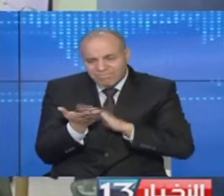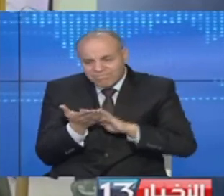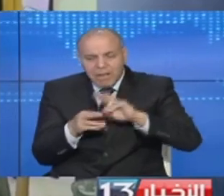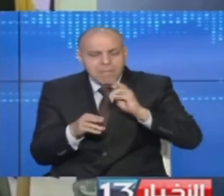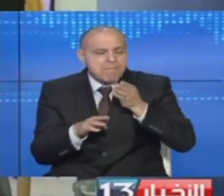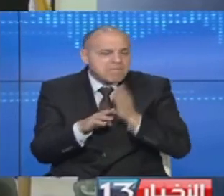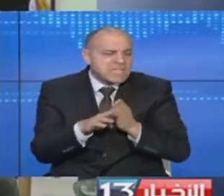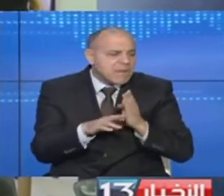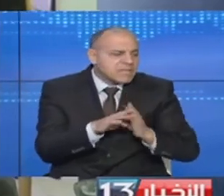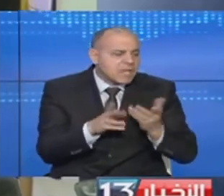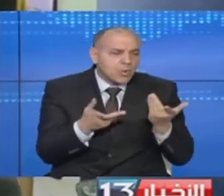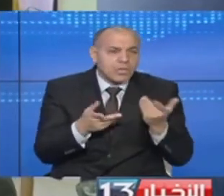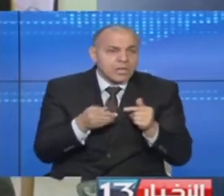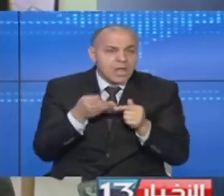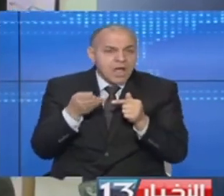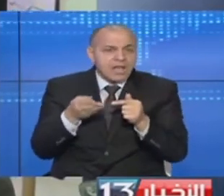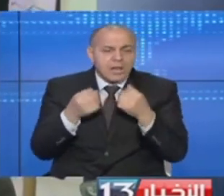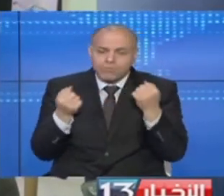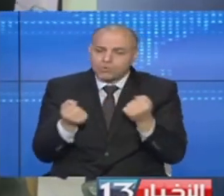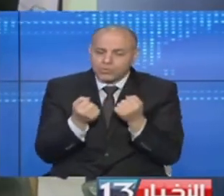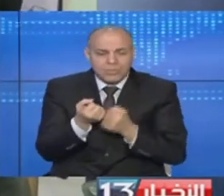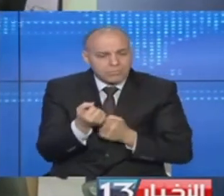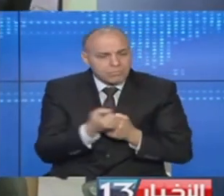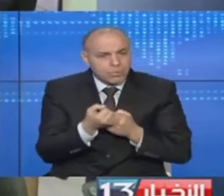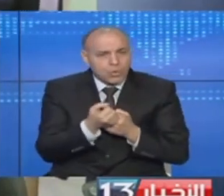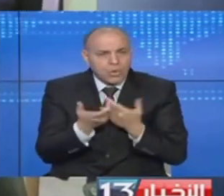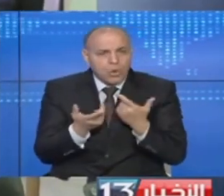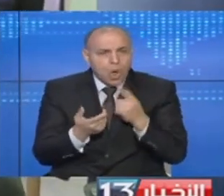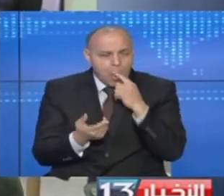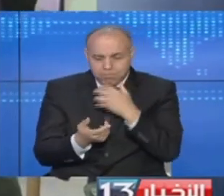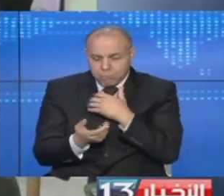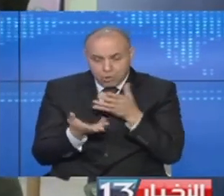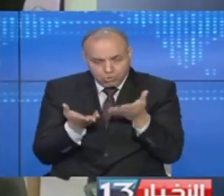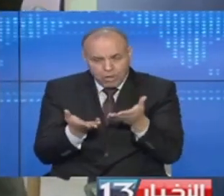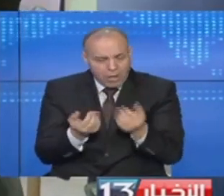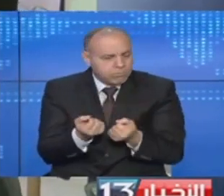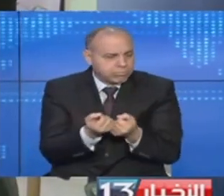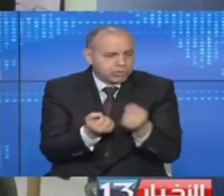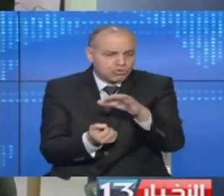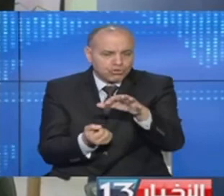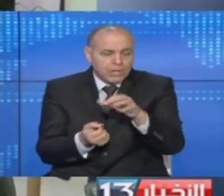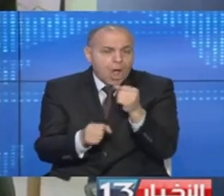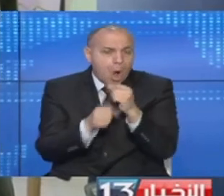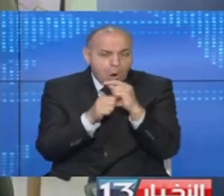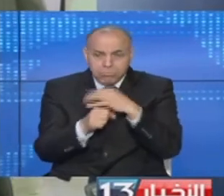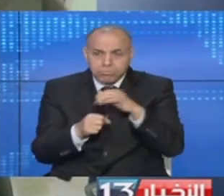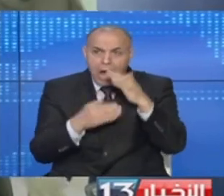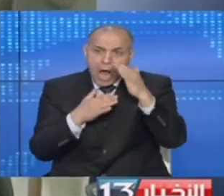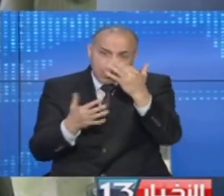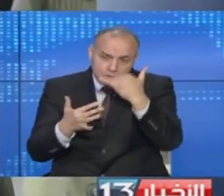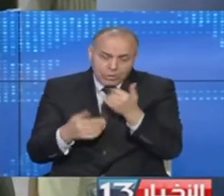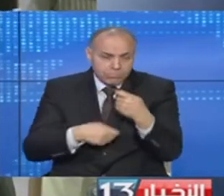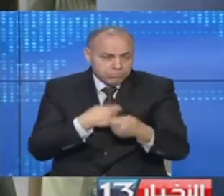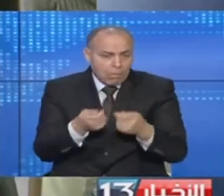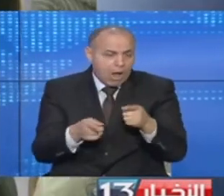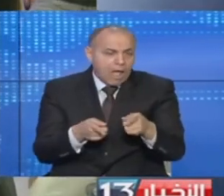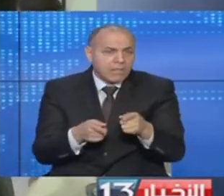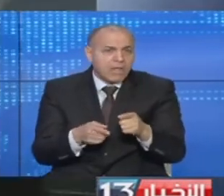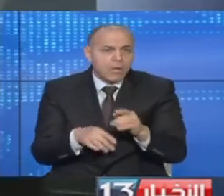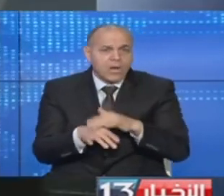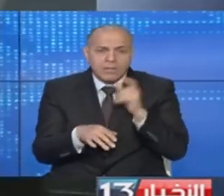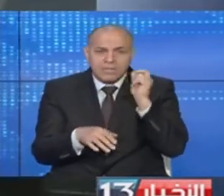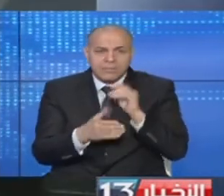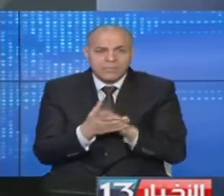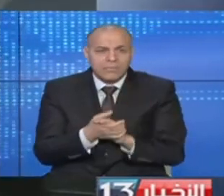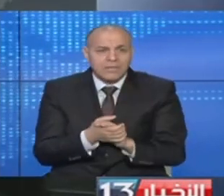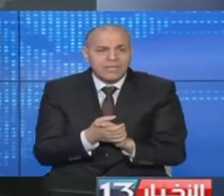الأساسية مباشرة، وبالتالي مش ممكن باش تشجع أبناء الجهة أو غيرهم من المستثمرين من خارج الجهة باش يقبلوا على الاستثمار في ولاية القصر.